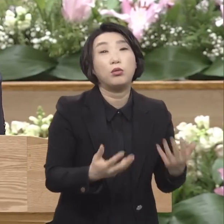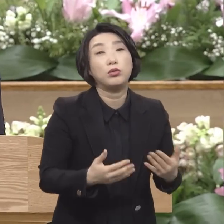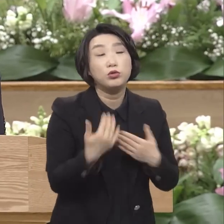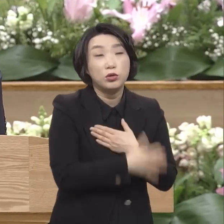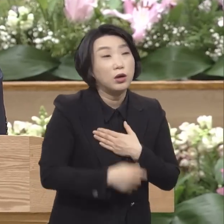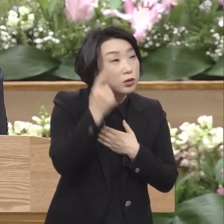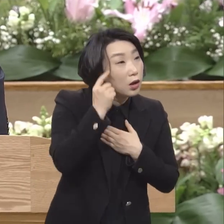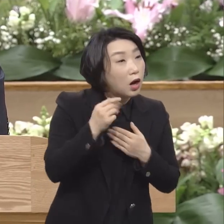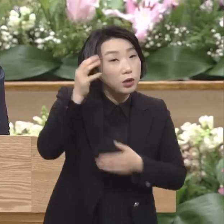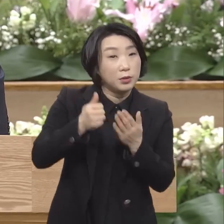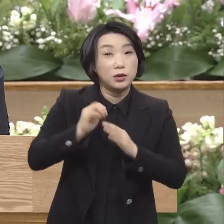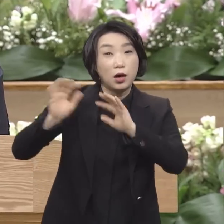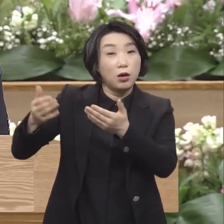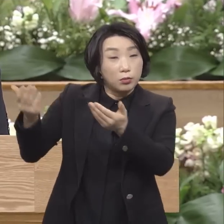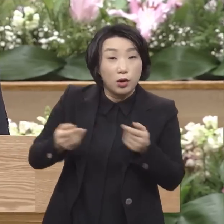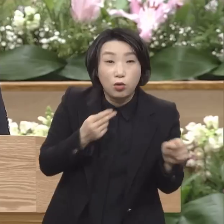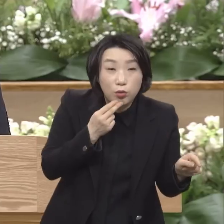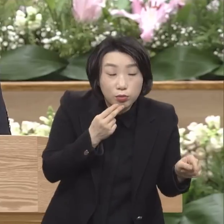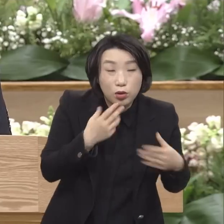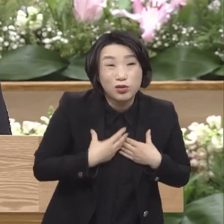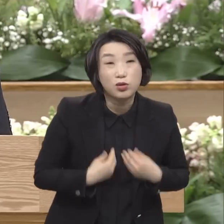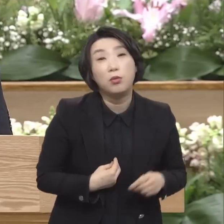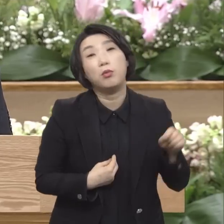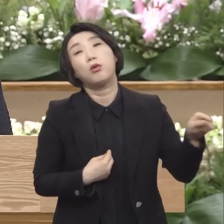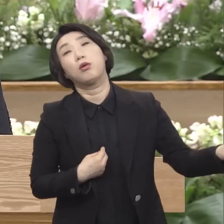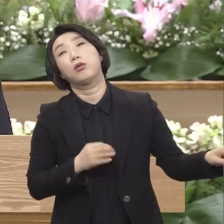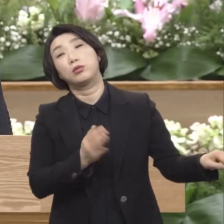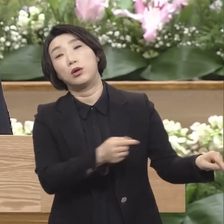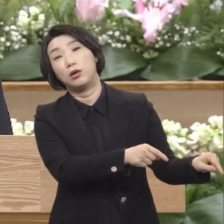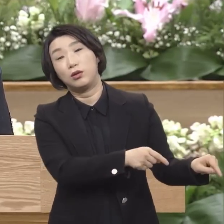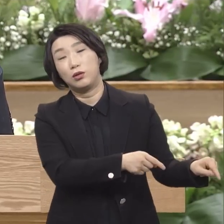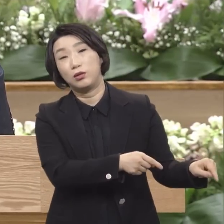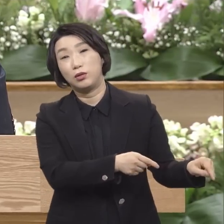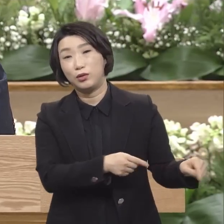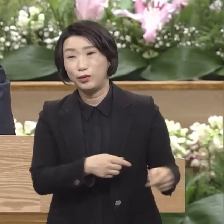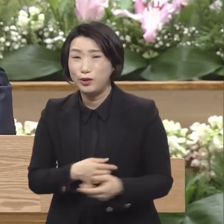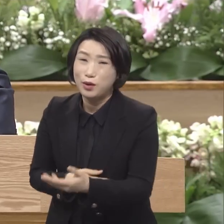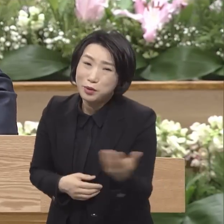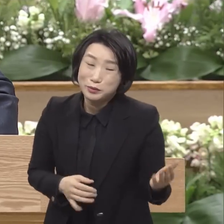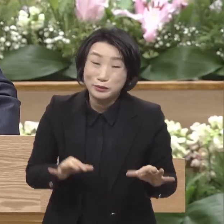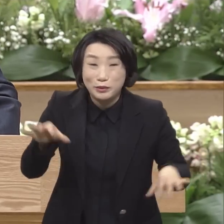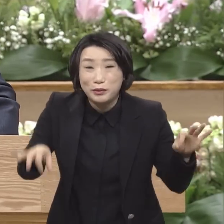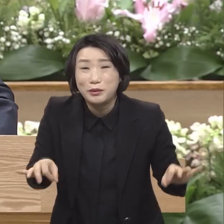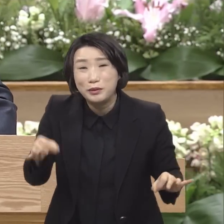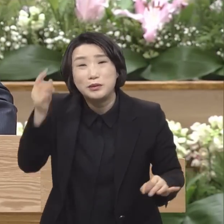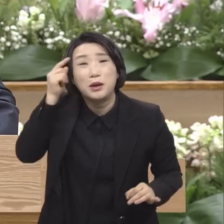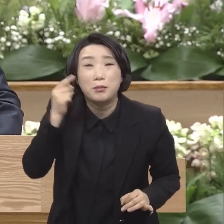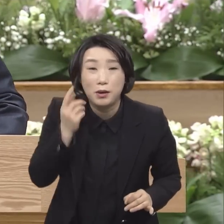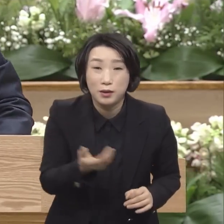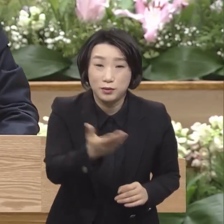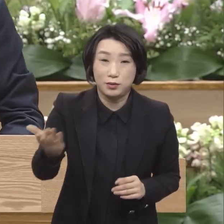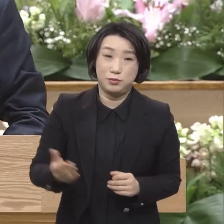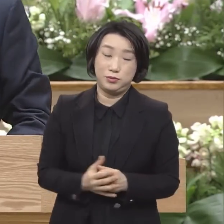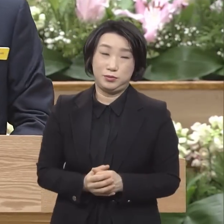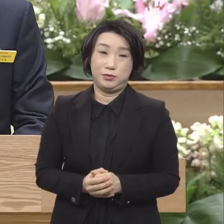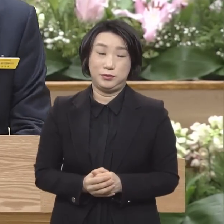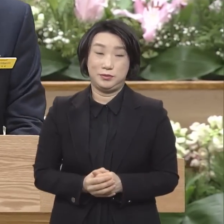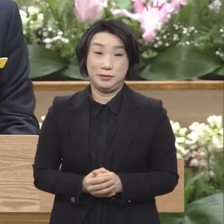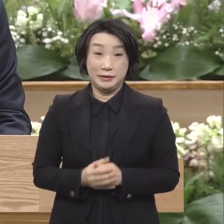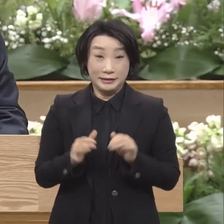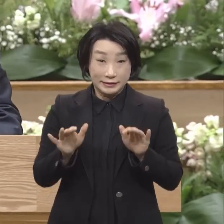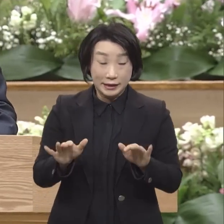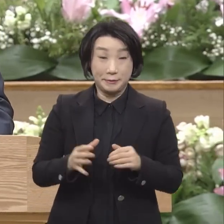하나님 나라를 유로받지 못하는 절망적인 인간이 되지 않겠는가? 판단 한번 해보자 이 말이요.